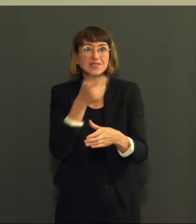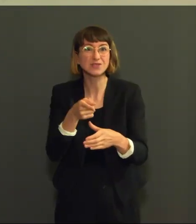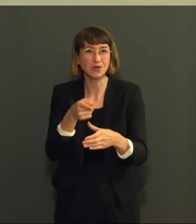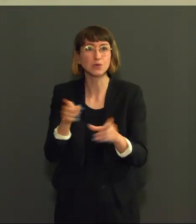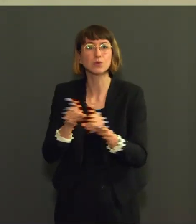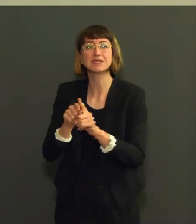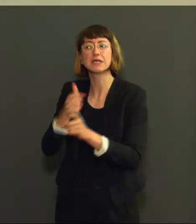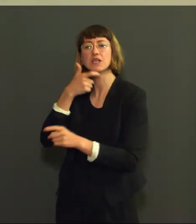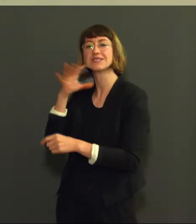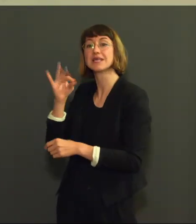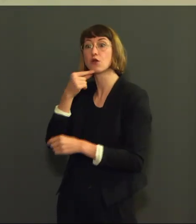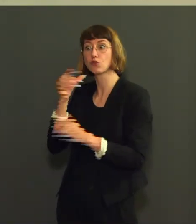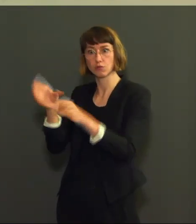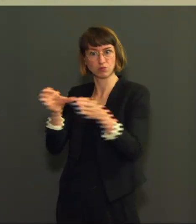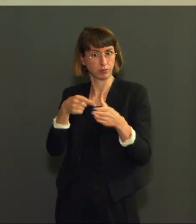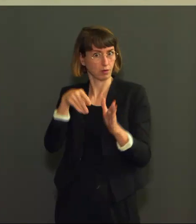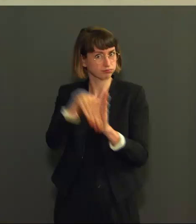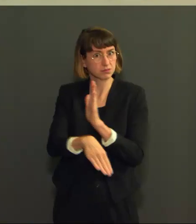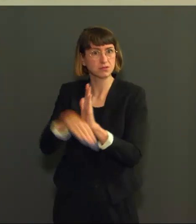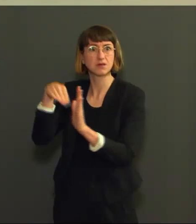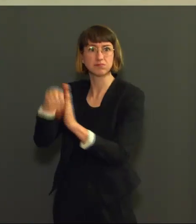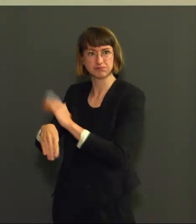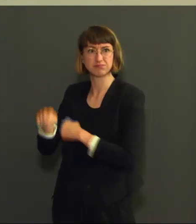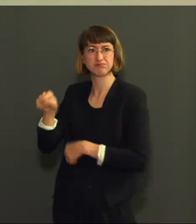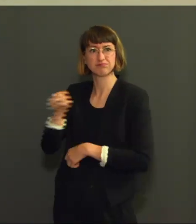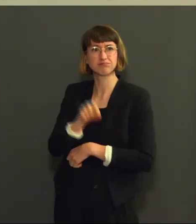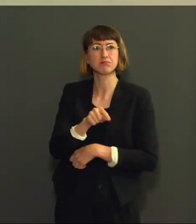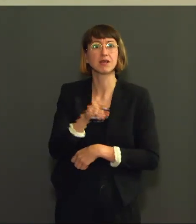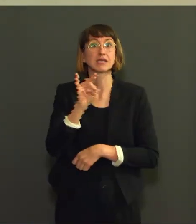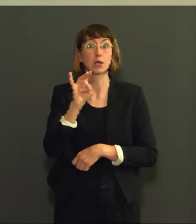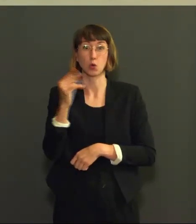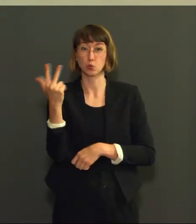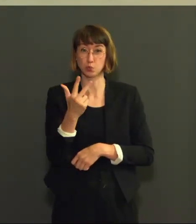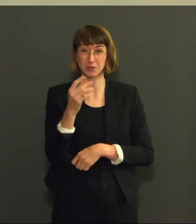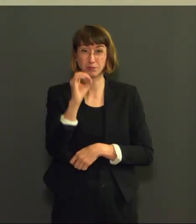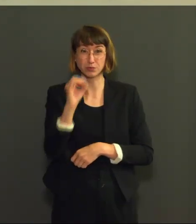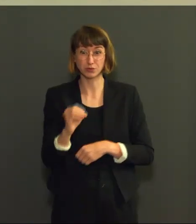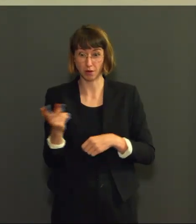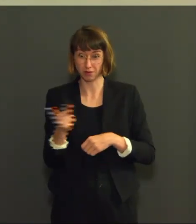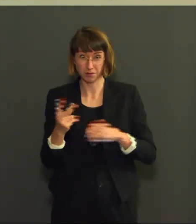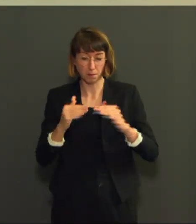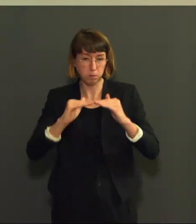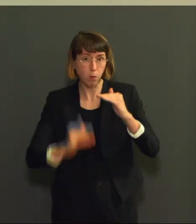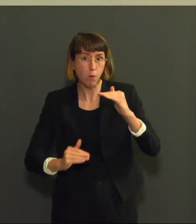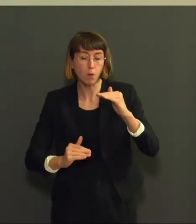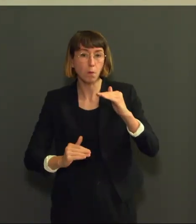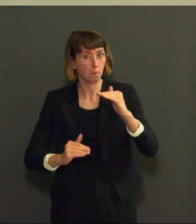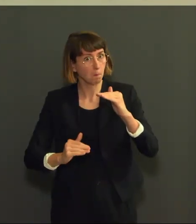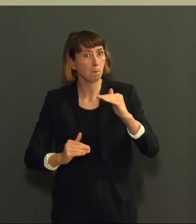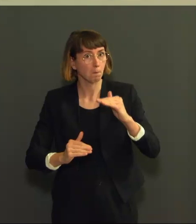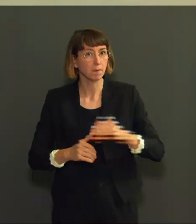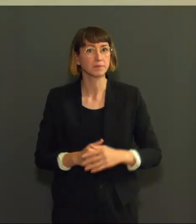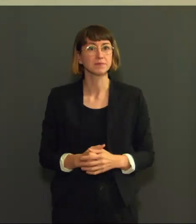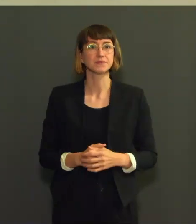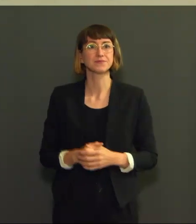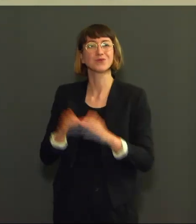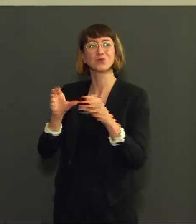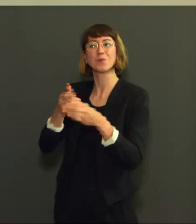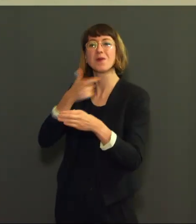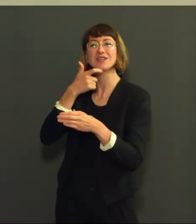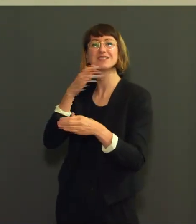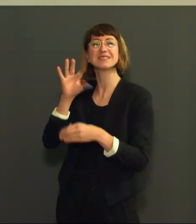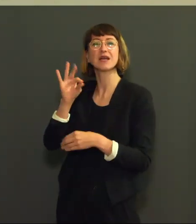de 48% de diminution dans ces deux groupes d'âge. Pour les personnes de plus de la cinquantaine, rappelons que pas mal d'entre elles sont déjà en train